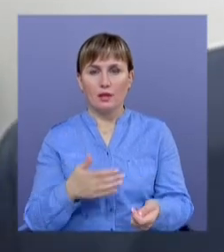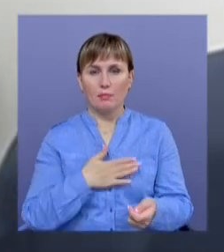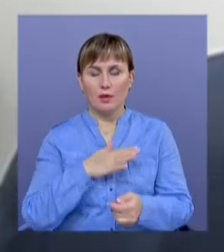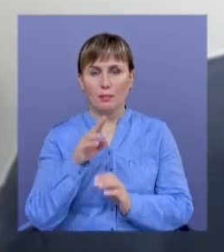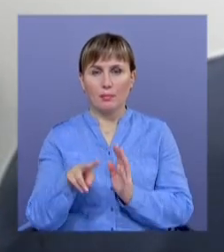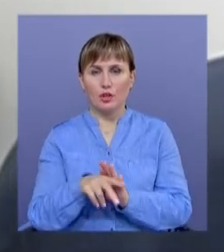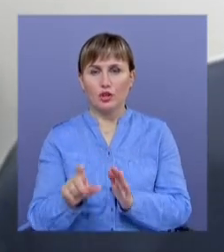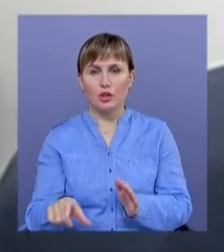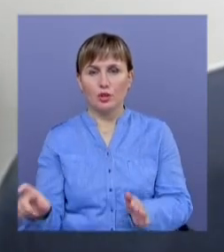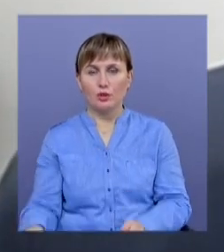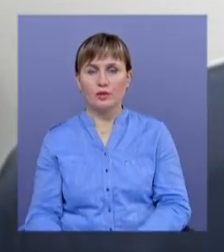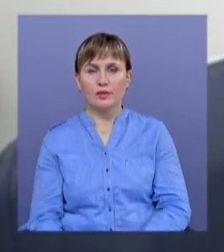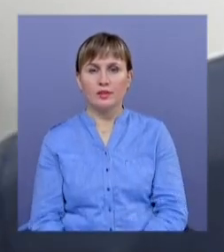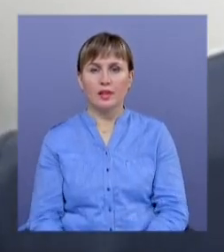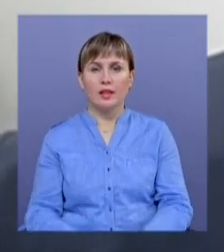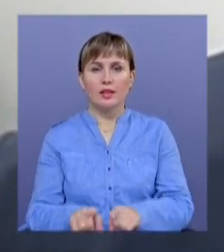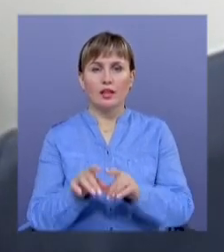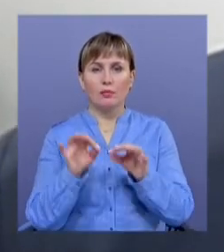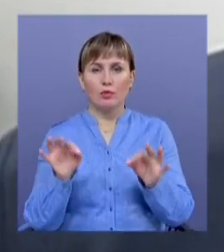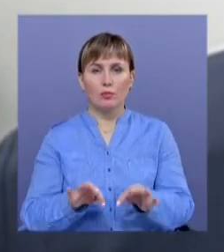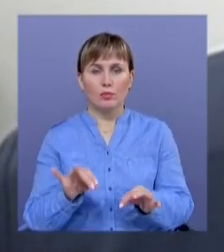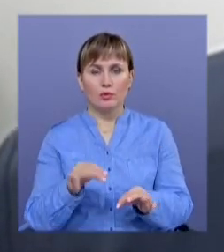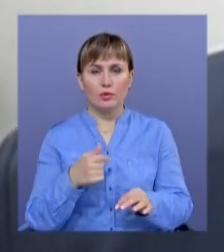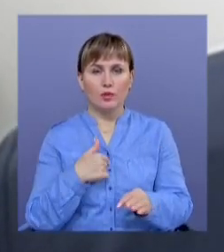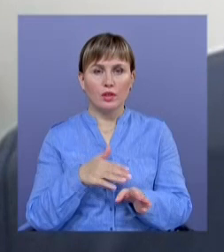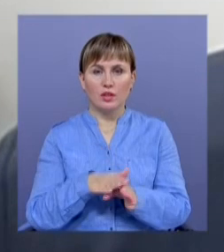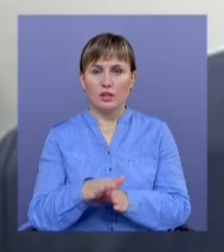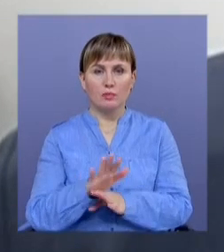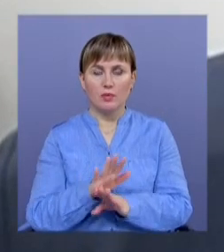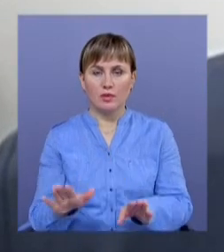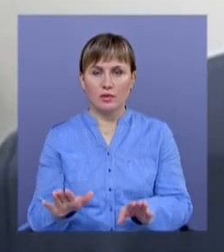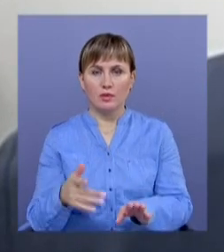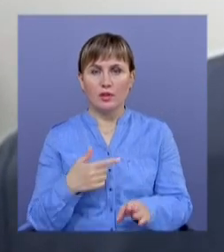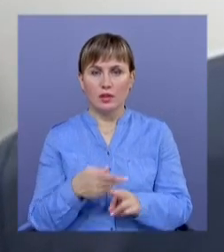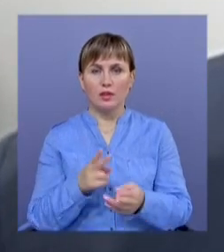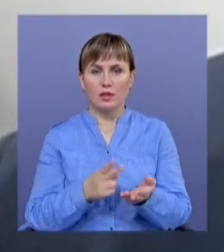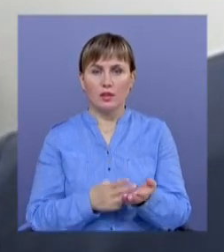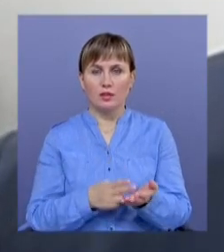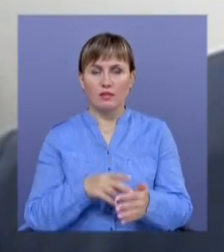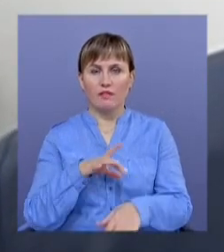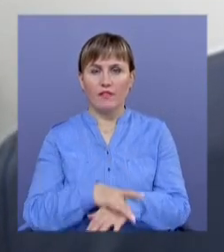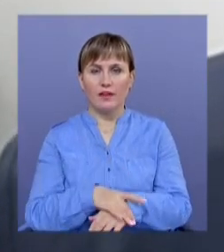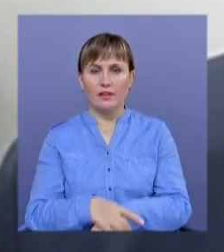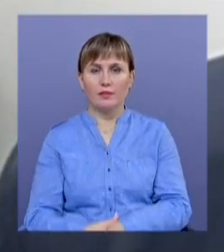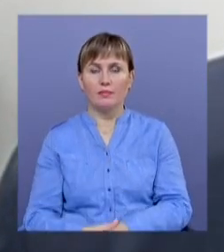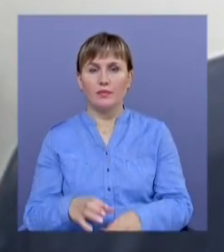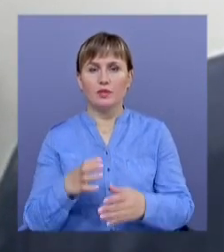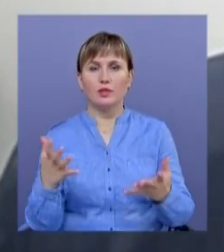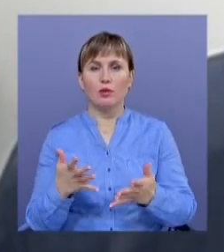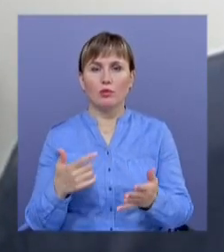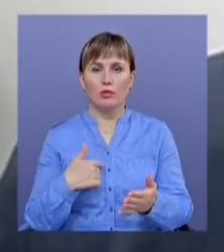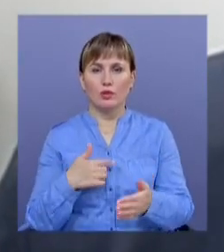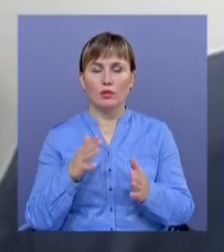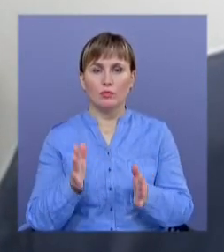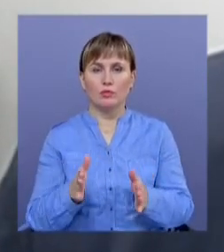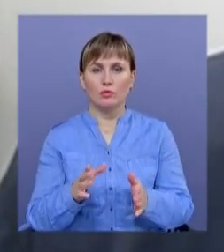подчиненные. Таким образом, я и не соисполнитель, и это доказывается фактами. С какой, кстати, я бы